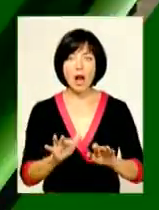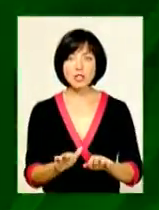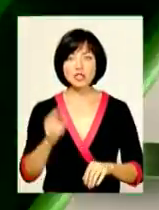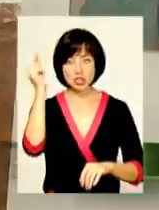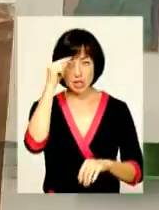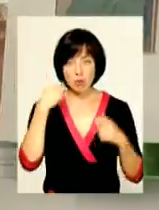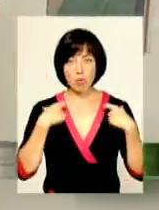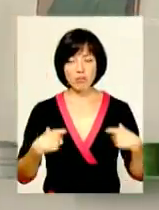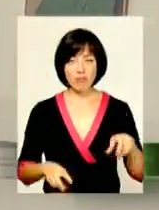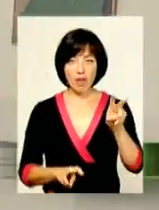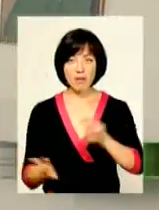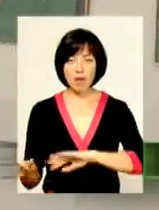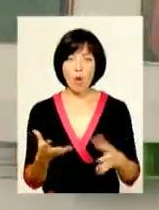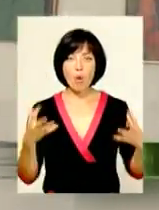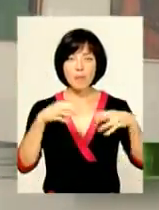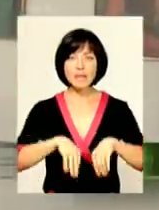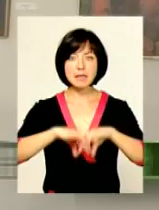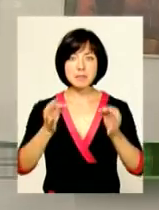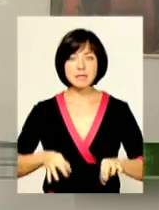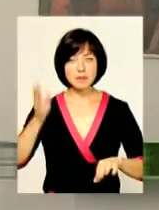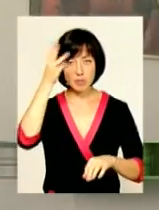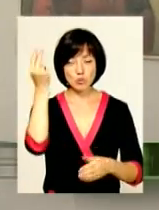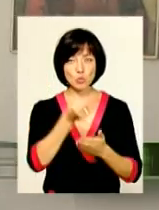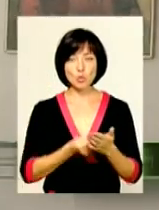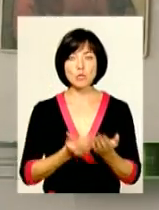портфелик». Об'єднані мистецтвом, у Хмельницькому